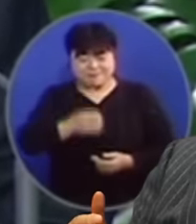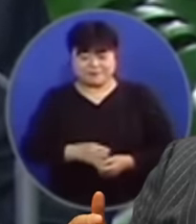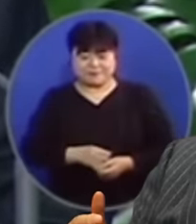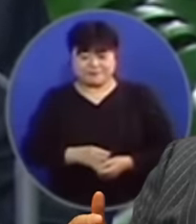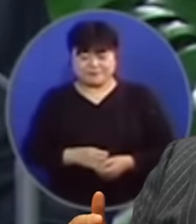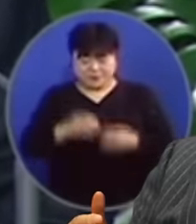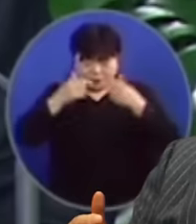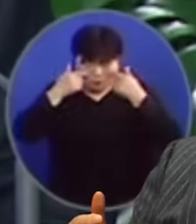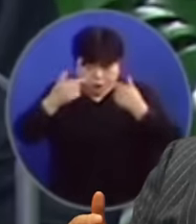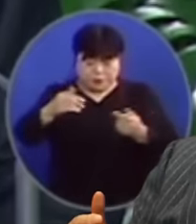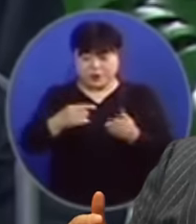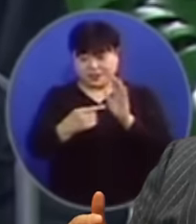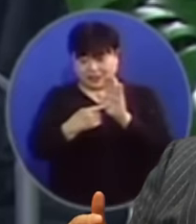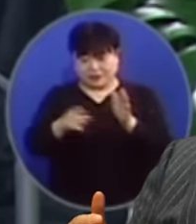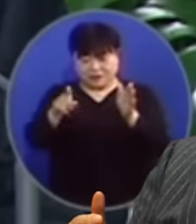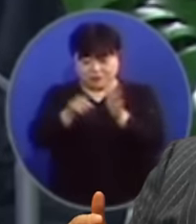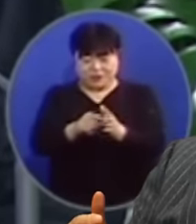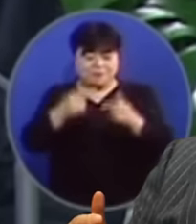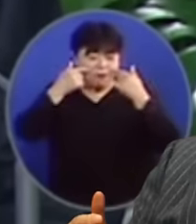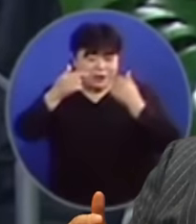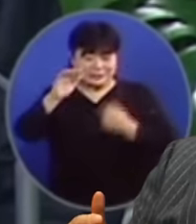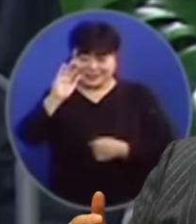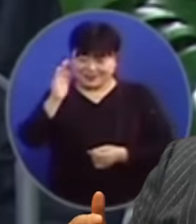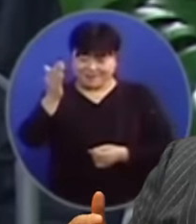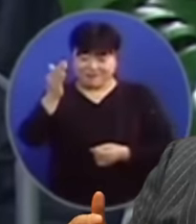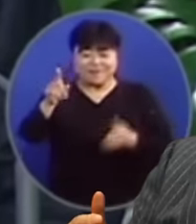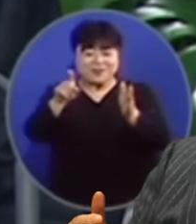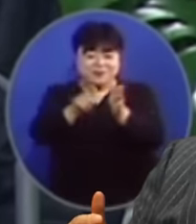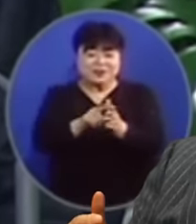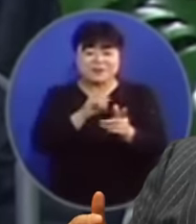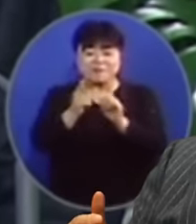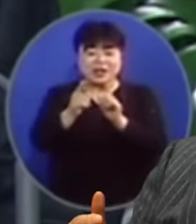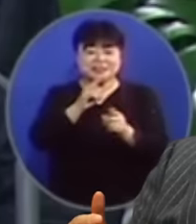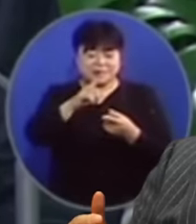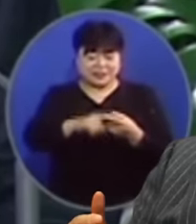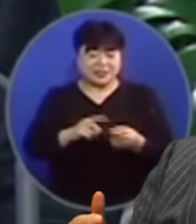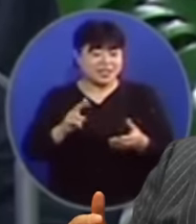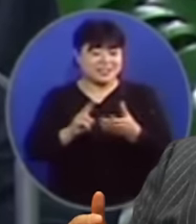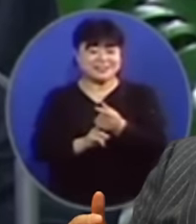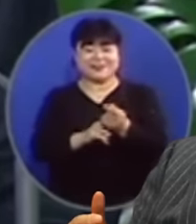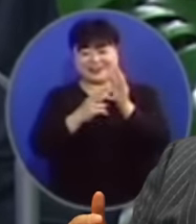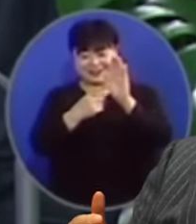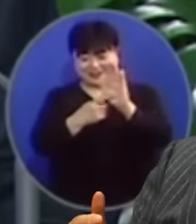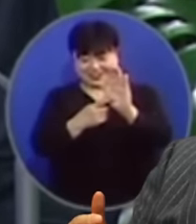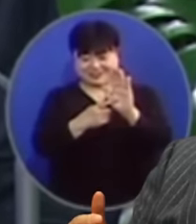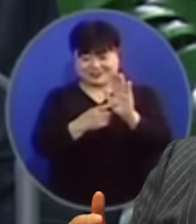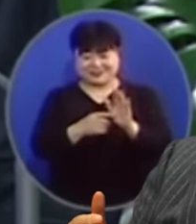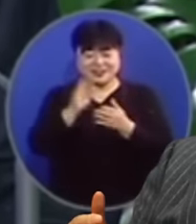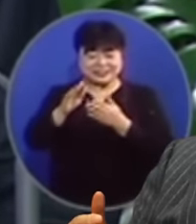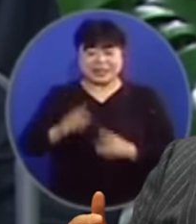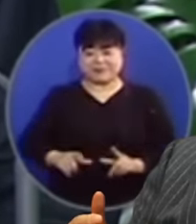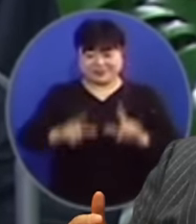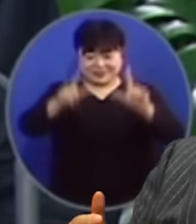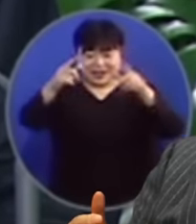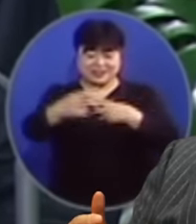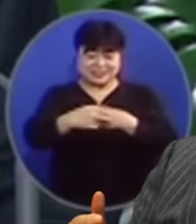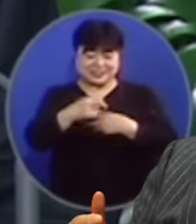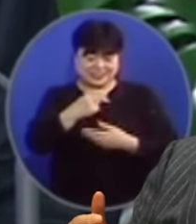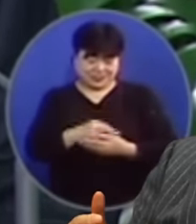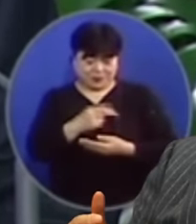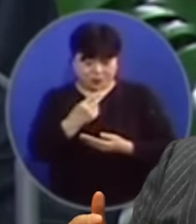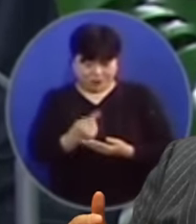꿈이 분명해지고 믿음이 더 확실해지고 믿음으로 말씀하니까 기적이 일어나서 그 다음날 의사가